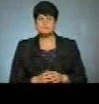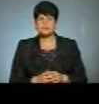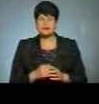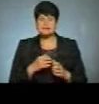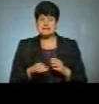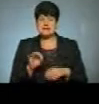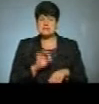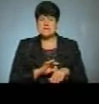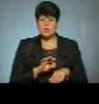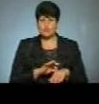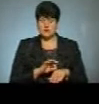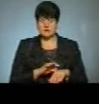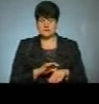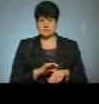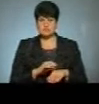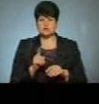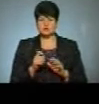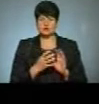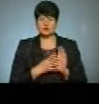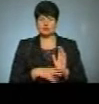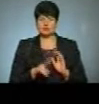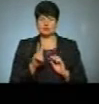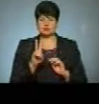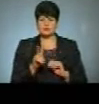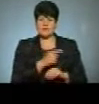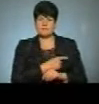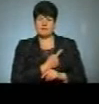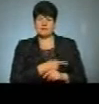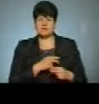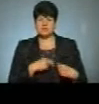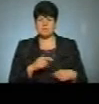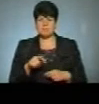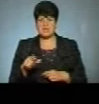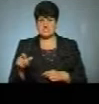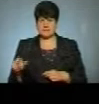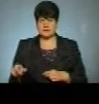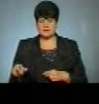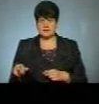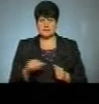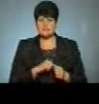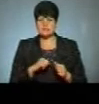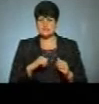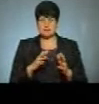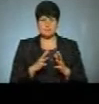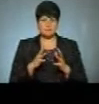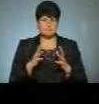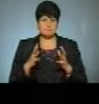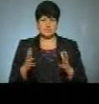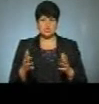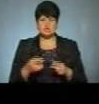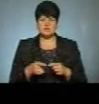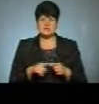Серед захворівших 192 медичних працівники. Найбільше це